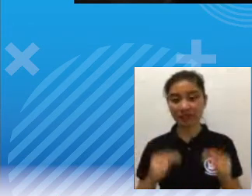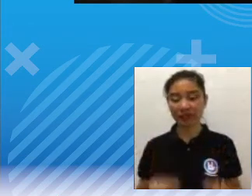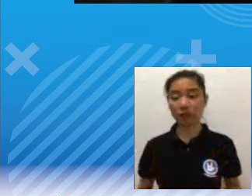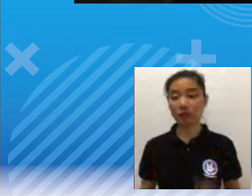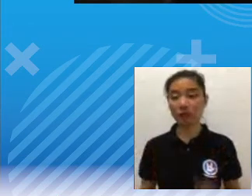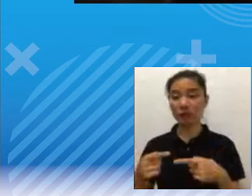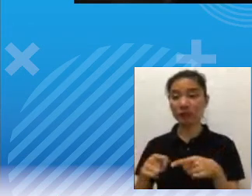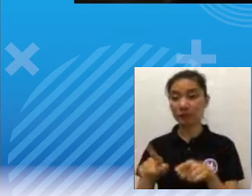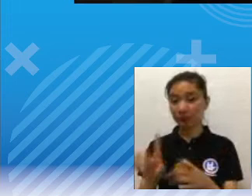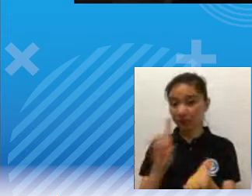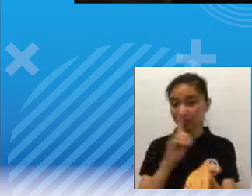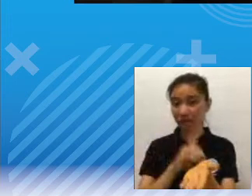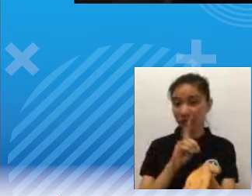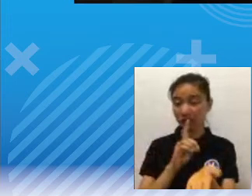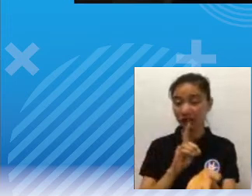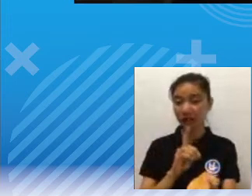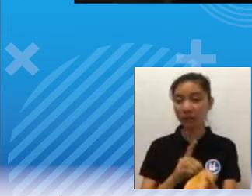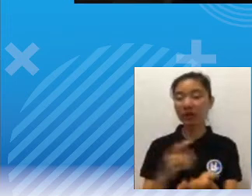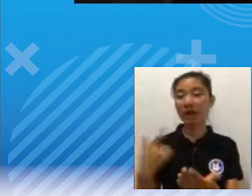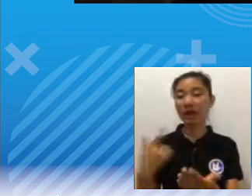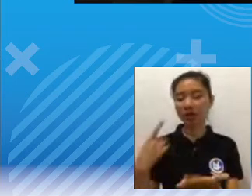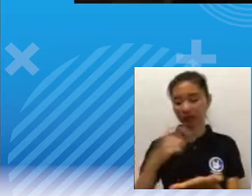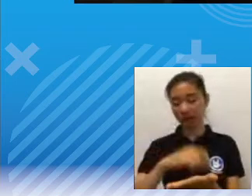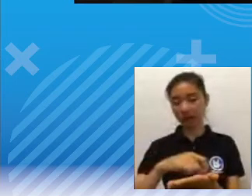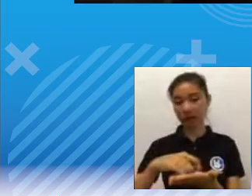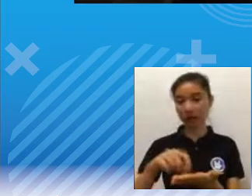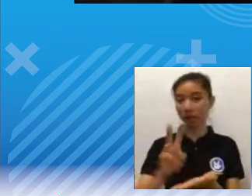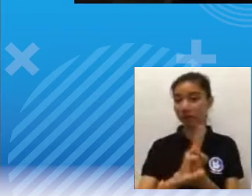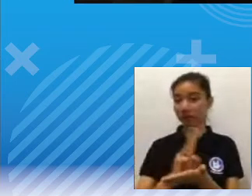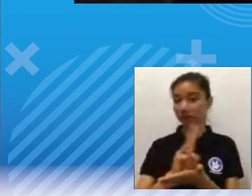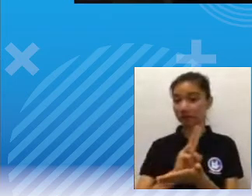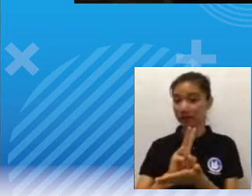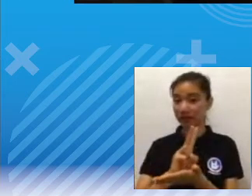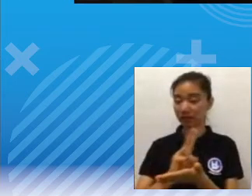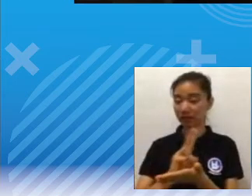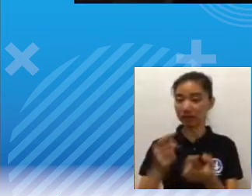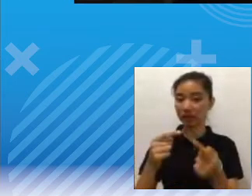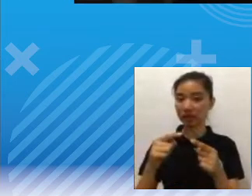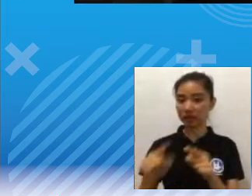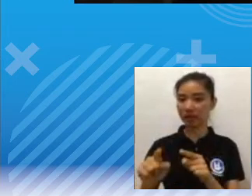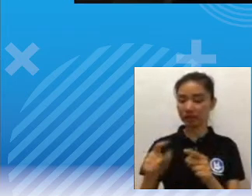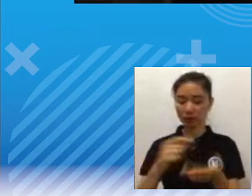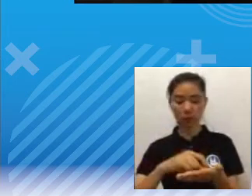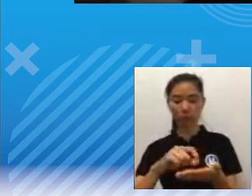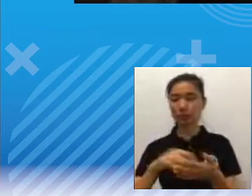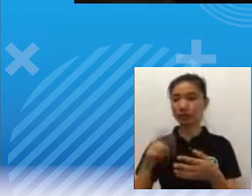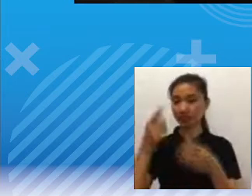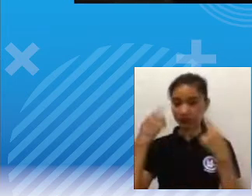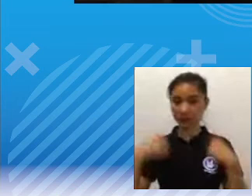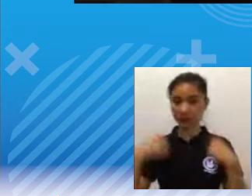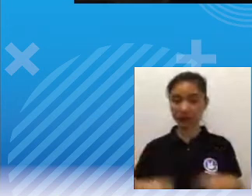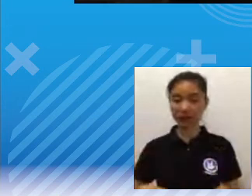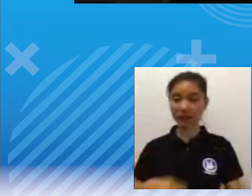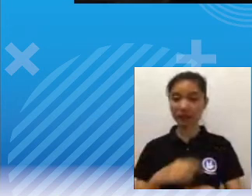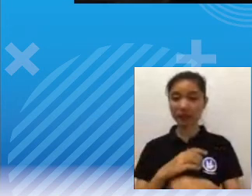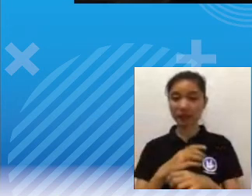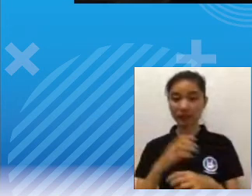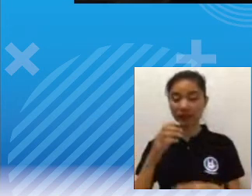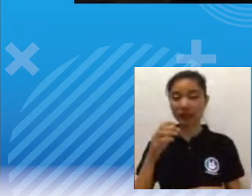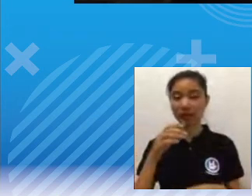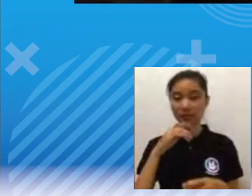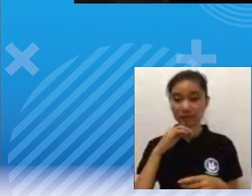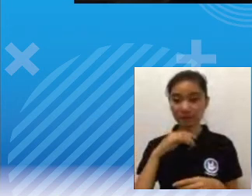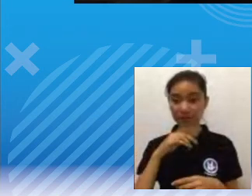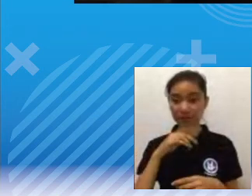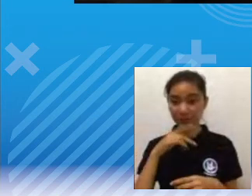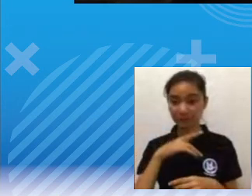to get prescription for vitamins, check on our BP and everything, we can also do that with our mental